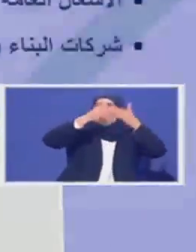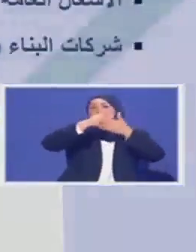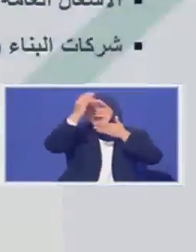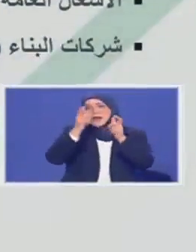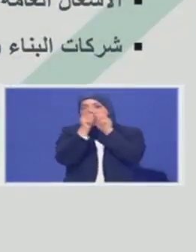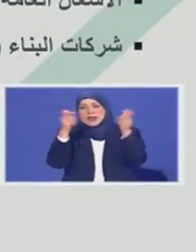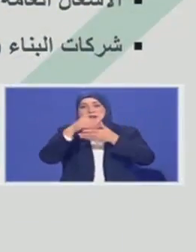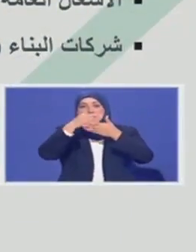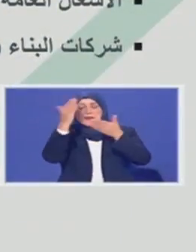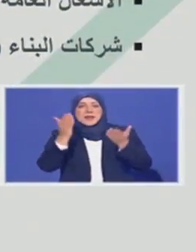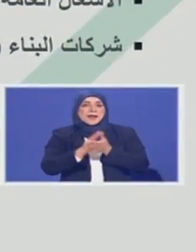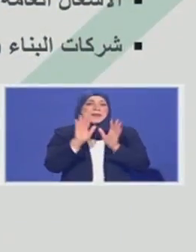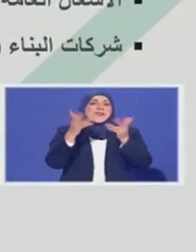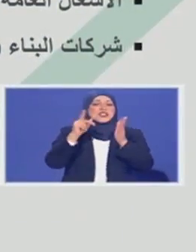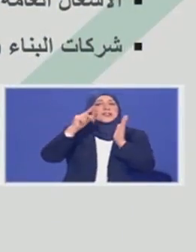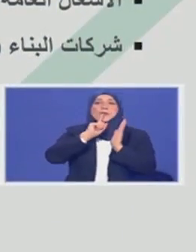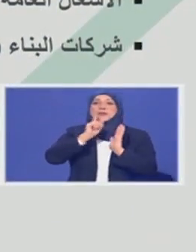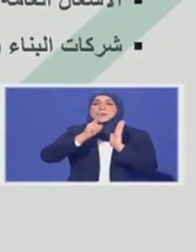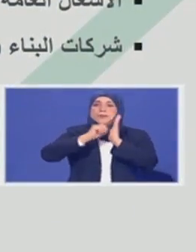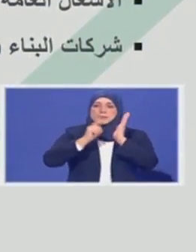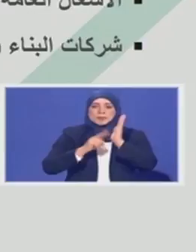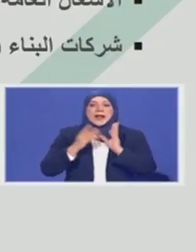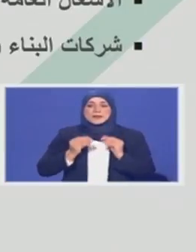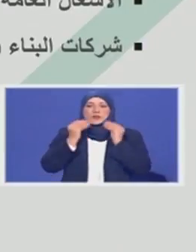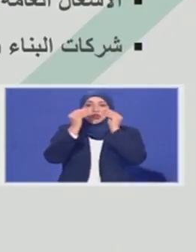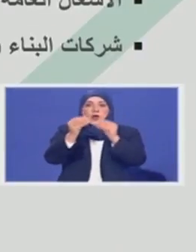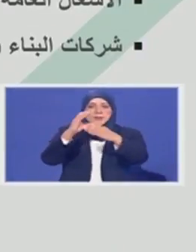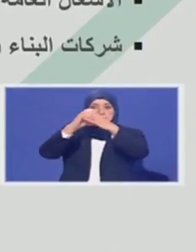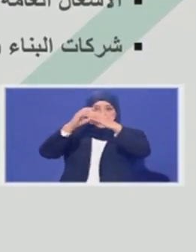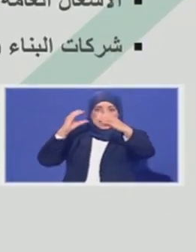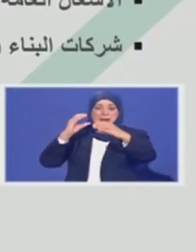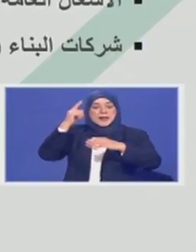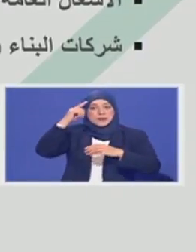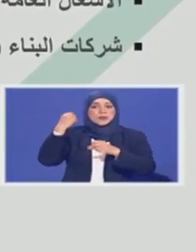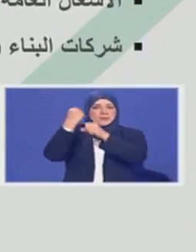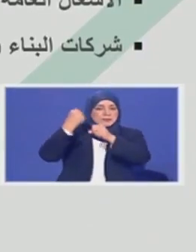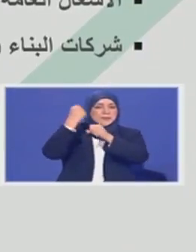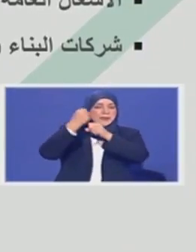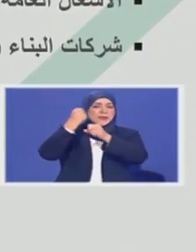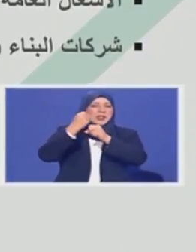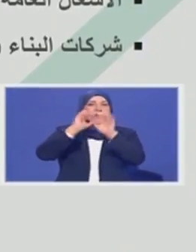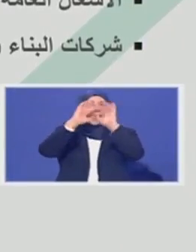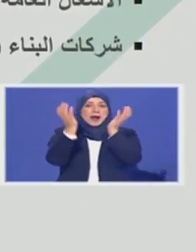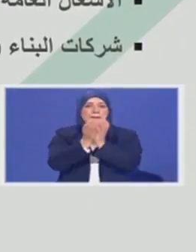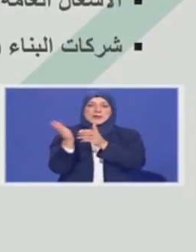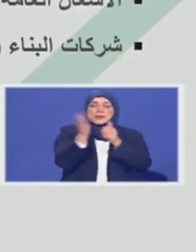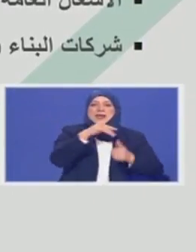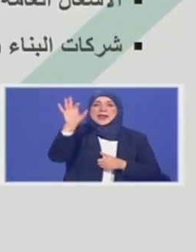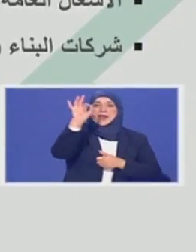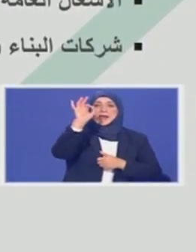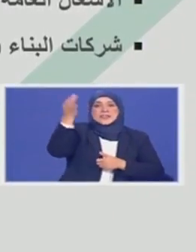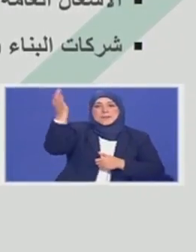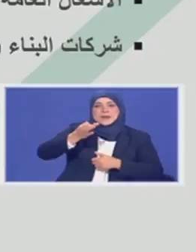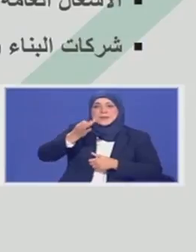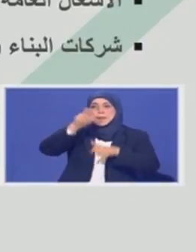البناء والحدائق، الشروط هي توفير النقل بالنسبة للأشغال العامة و 50% من